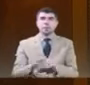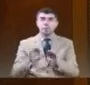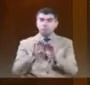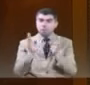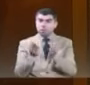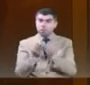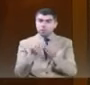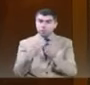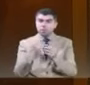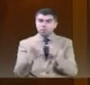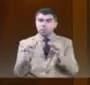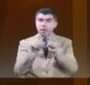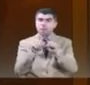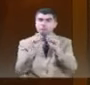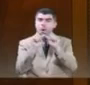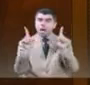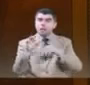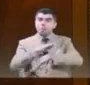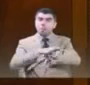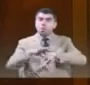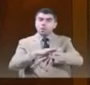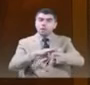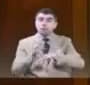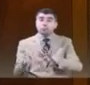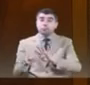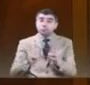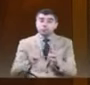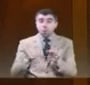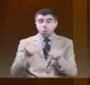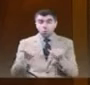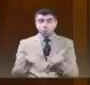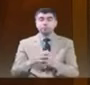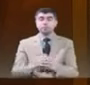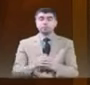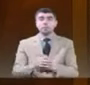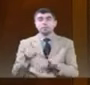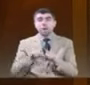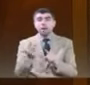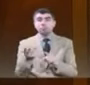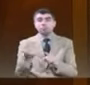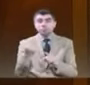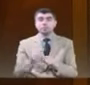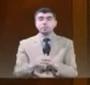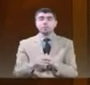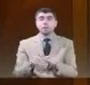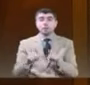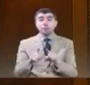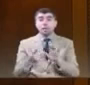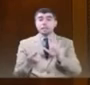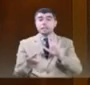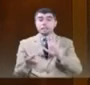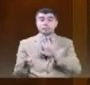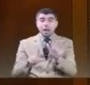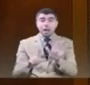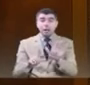تكون عندكم صورة، واحد الموظف اللي كيقبض دابا 8000 درهم وغادي و300 درهم وغادي يخرج دابا ب